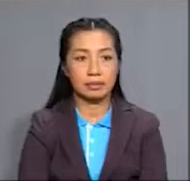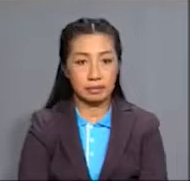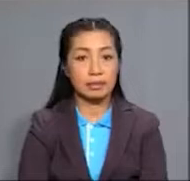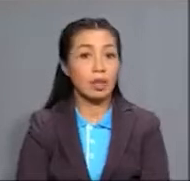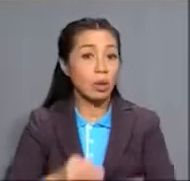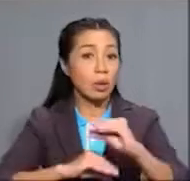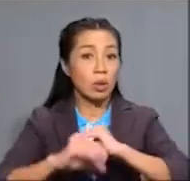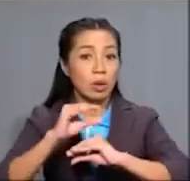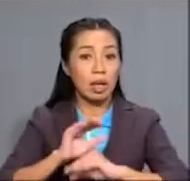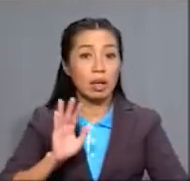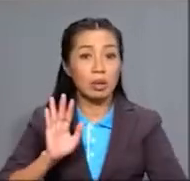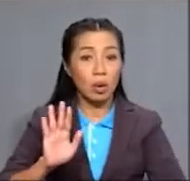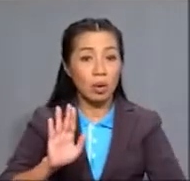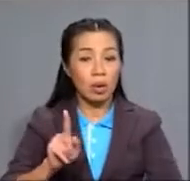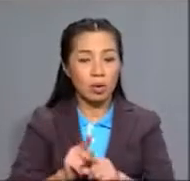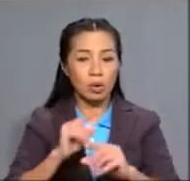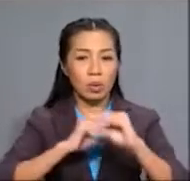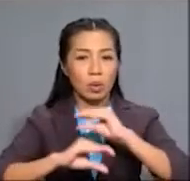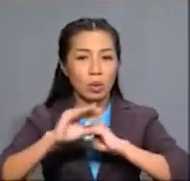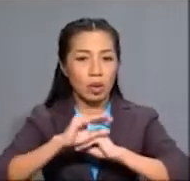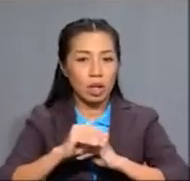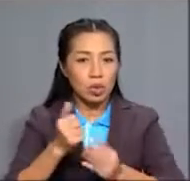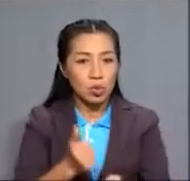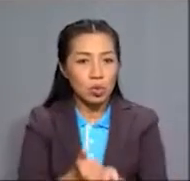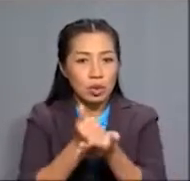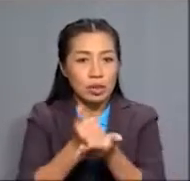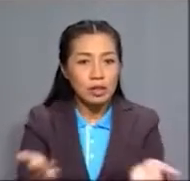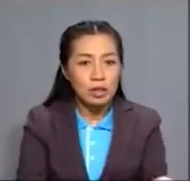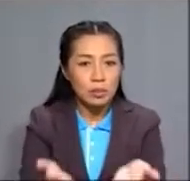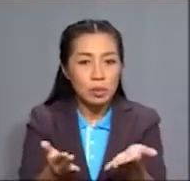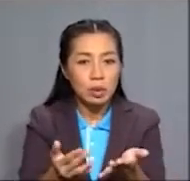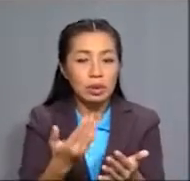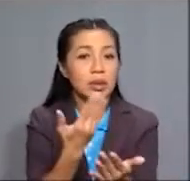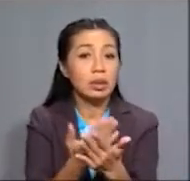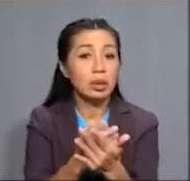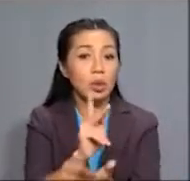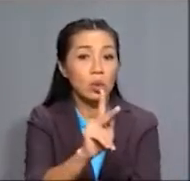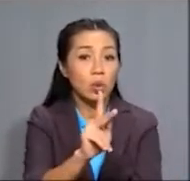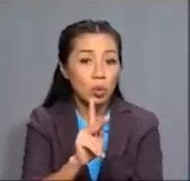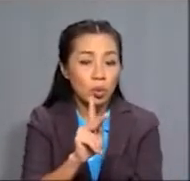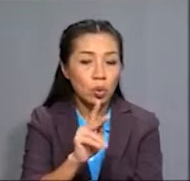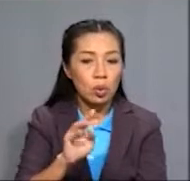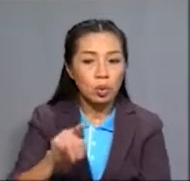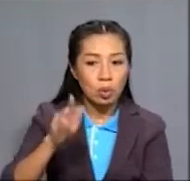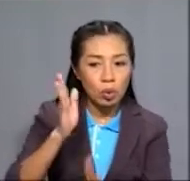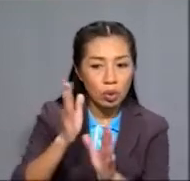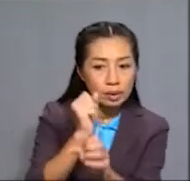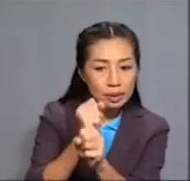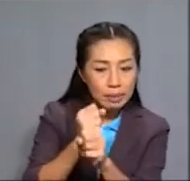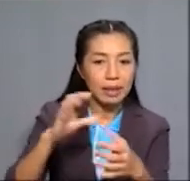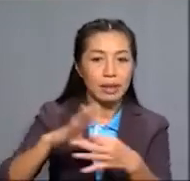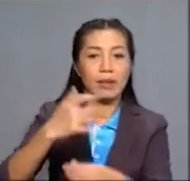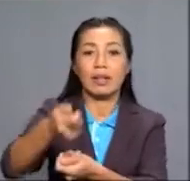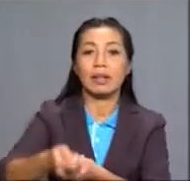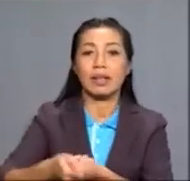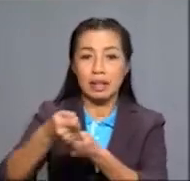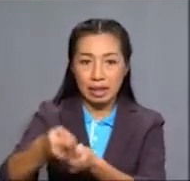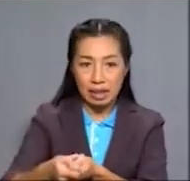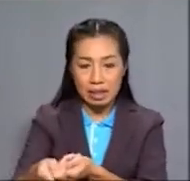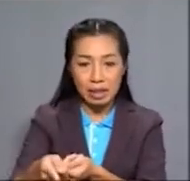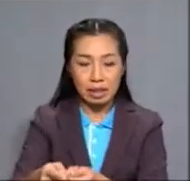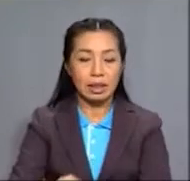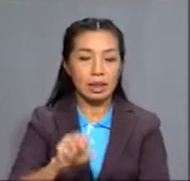โครงการนี้เรียกว่าโครงการสนับสนุนสินเชื่อผู้ประกอบการภาคการเกษตรนะครับหรือว่